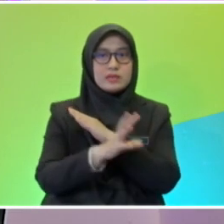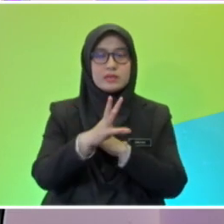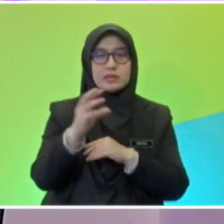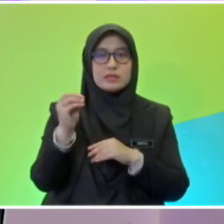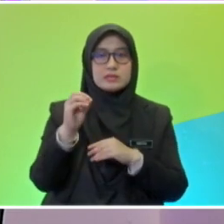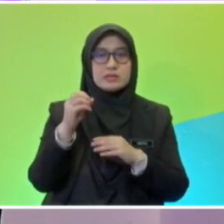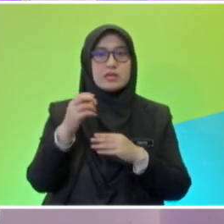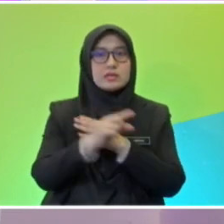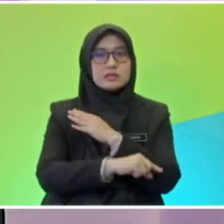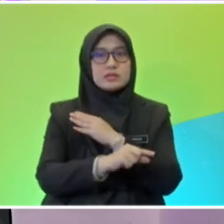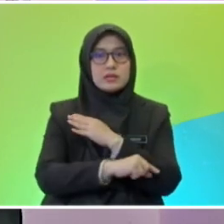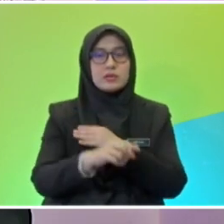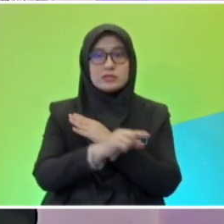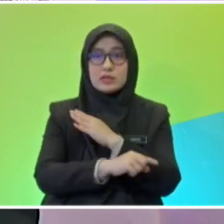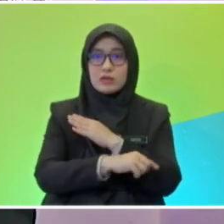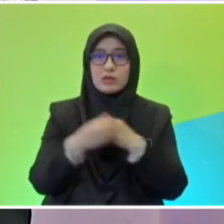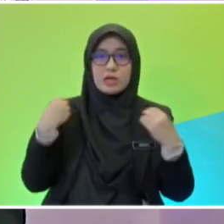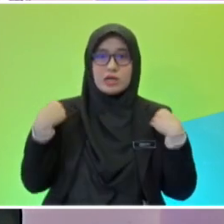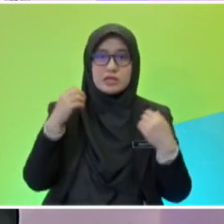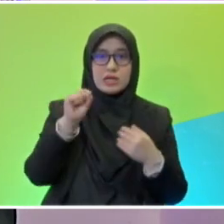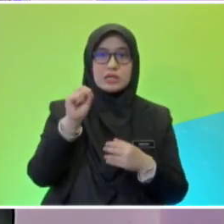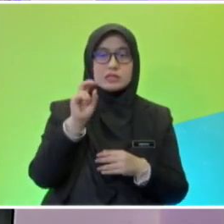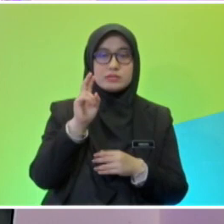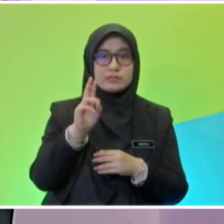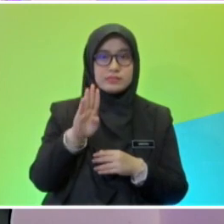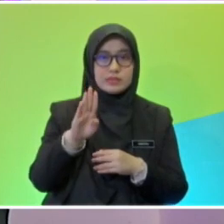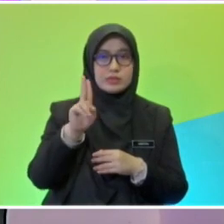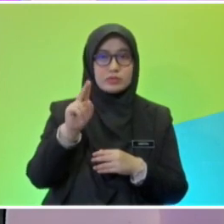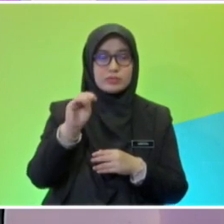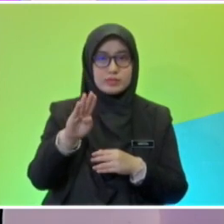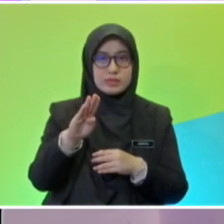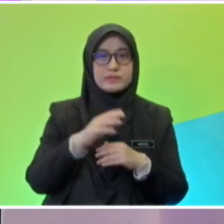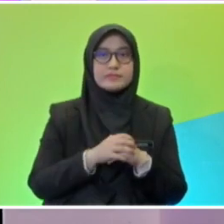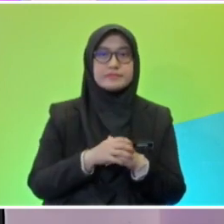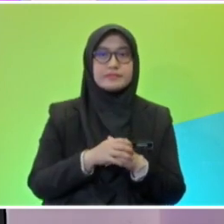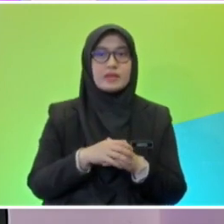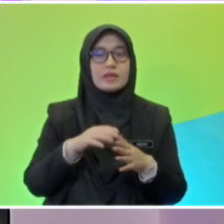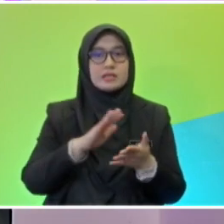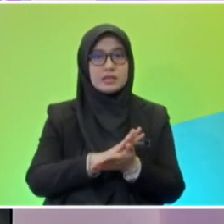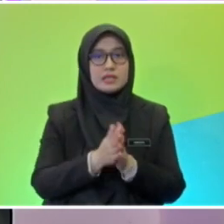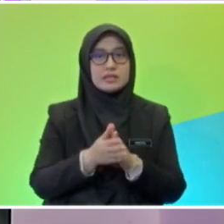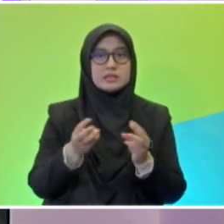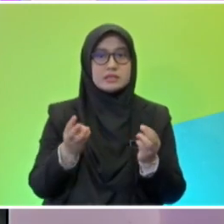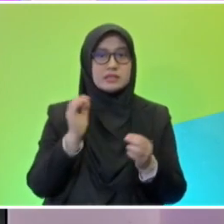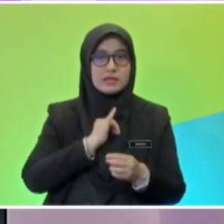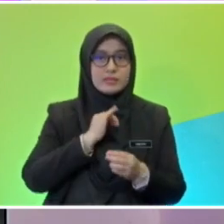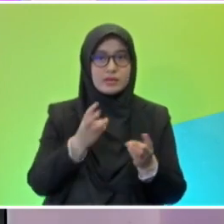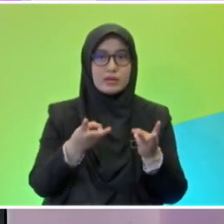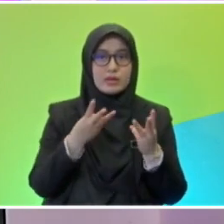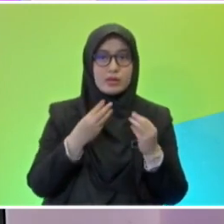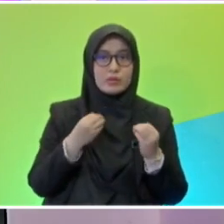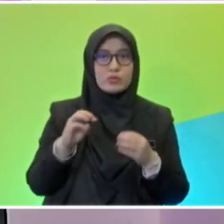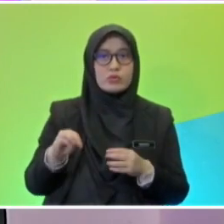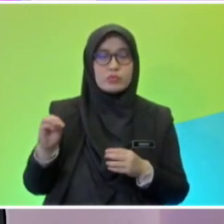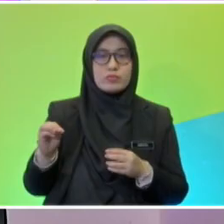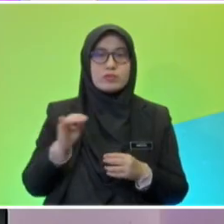Jadi saya diminta kita punya dayang untuk buat sedikit Penyelidikan tentang kesengsaraan masyarakat di